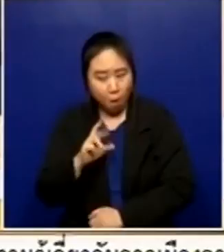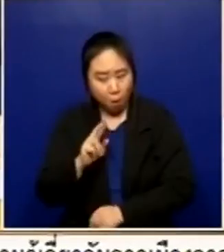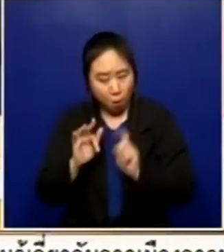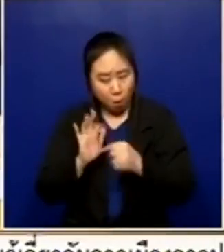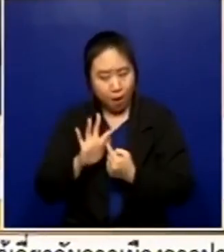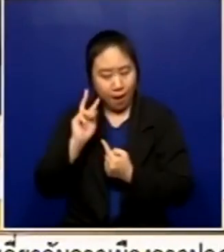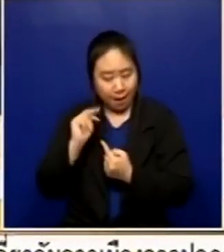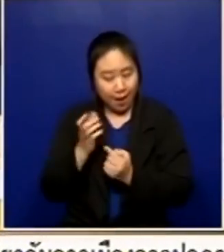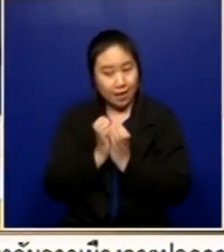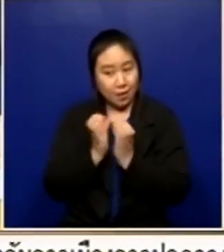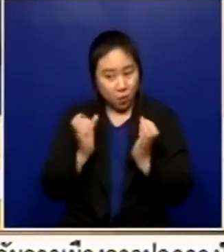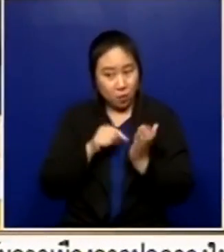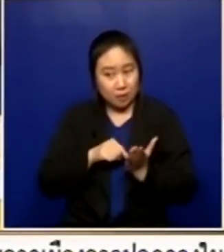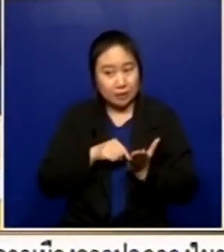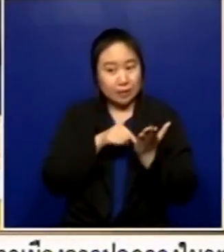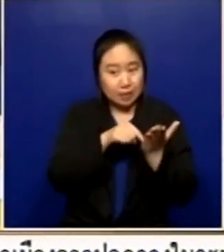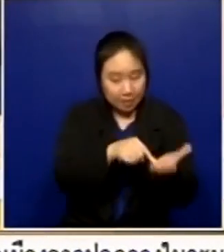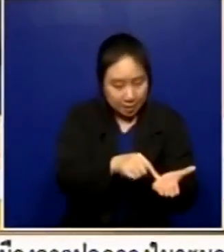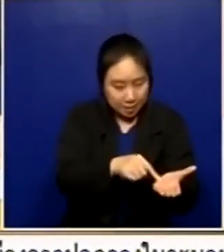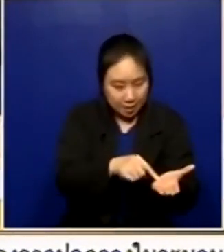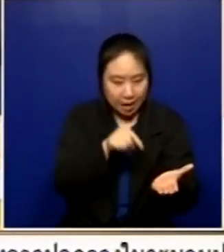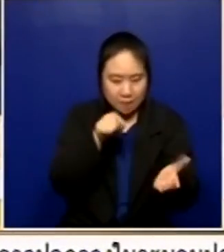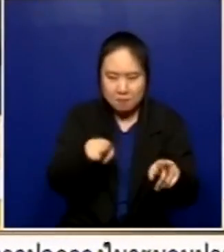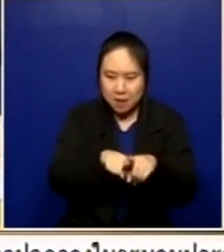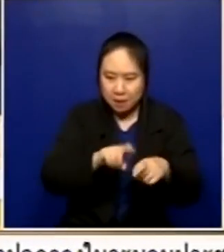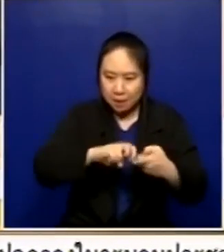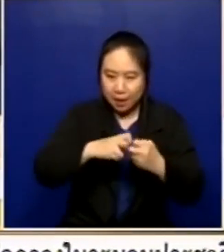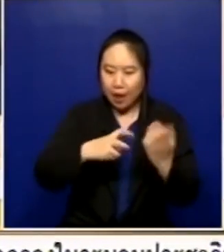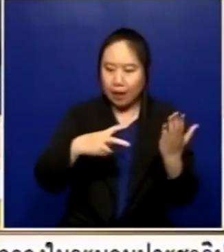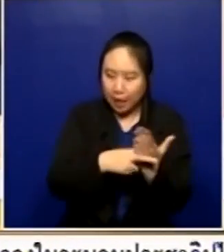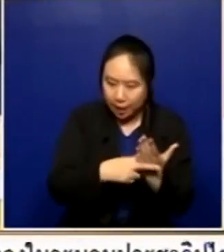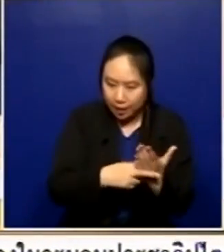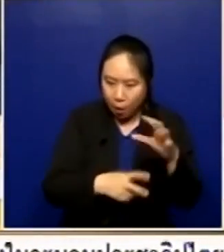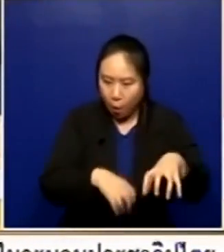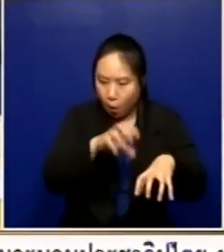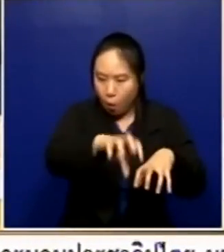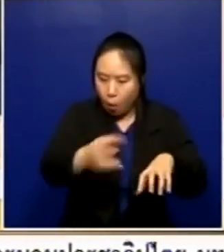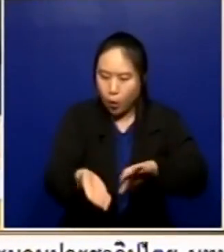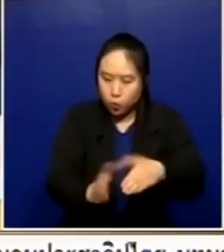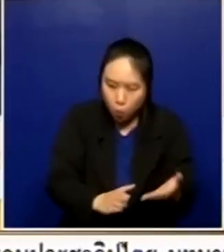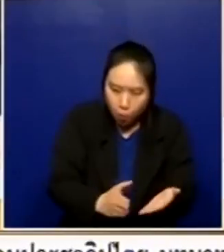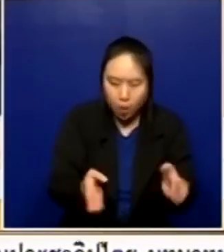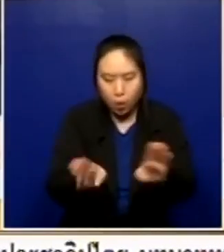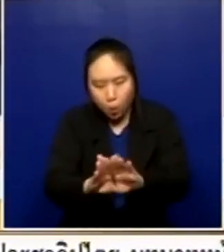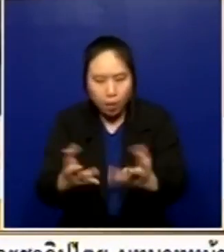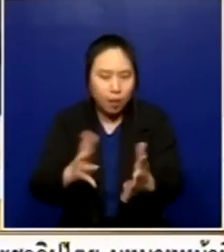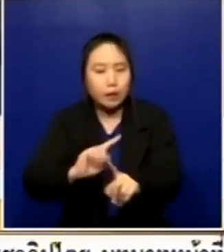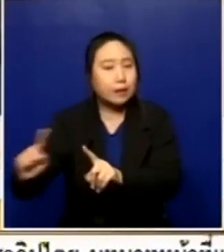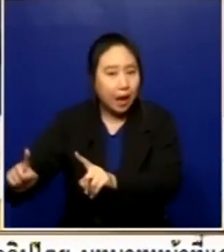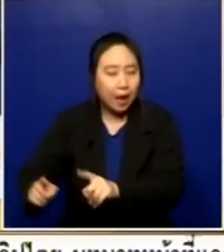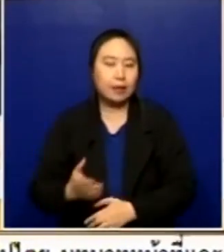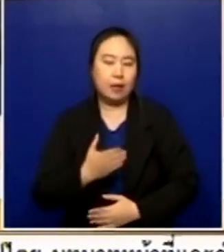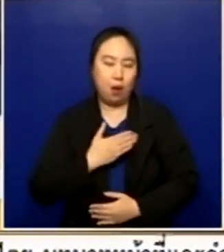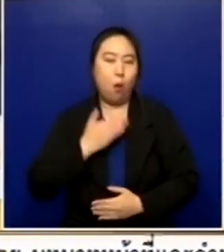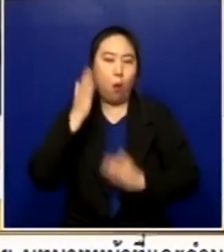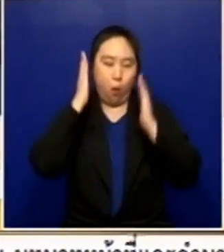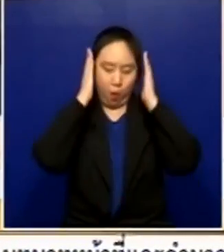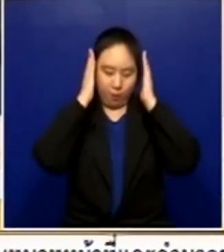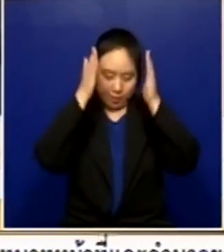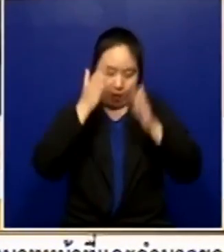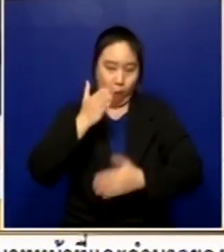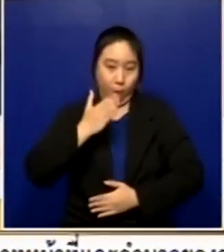นั้นจะก่อให้เกิดสุญญากาศและองค์กรนั้นจะยุบองค์กรนี้จะตั้งแล้วมันจะตั้งในทันแล้วอะไรตั้งก่อนจะตั้งหลังผมเรียนว่าเจตนาของเราเป็นอย่างนี้นะครับ